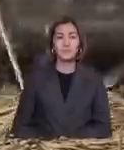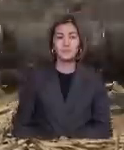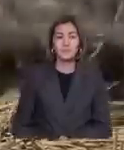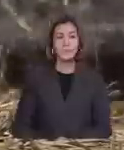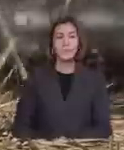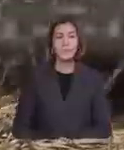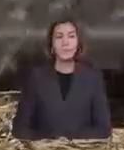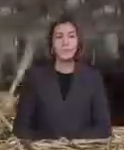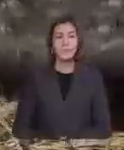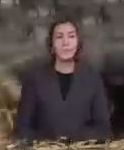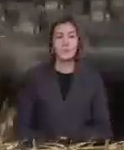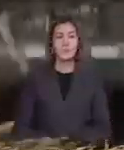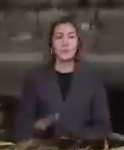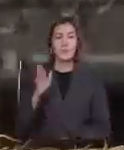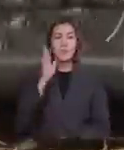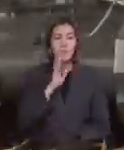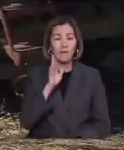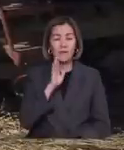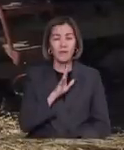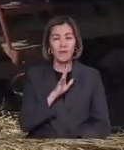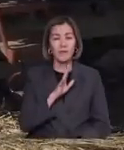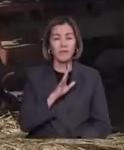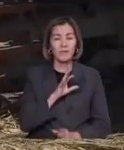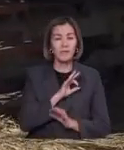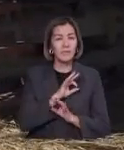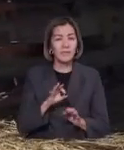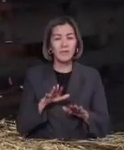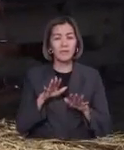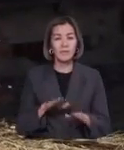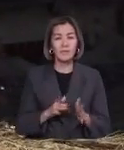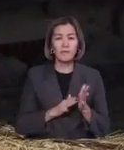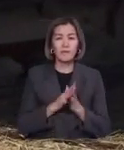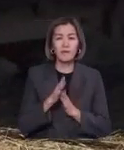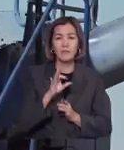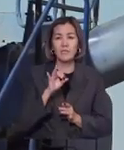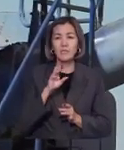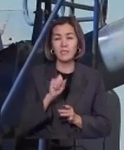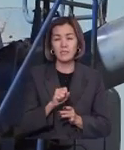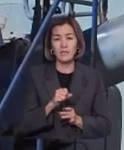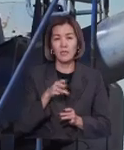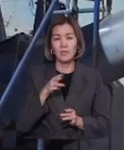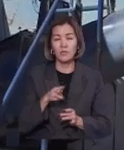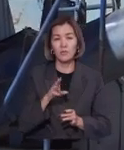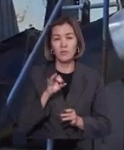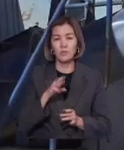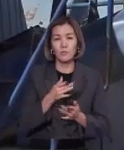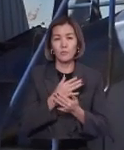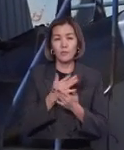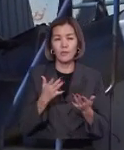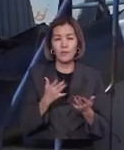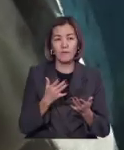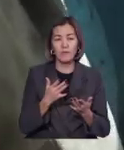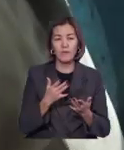Нижнее устье реки Каратал – идеальная местность для выращивания риса. И в этом году фермеры посеяли здесь около 300 сортов белого